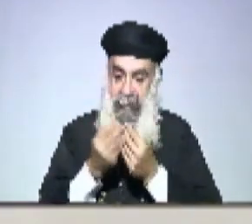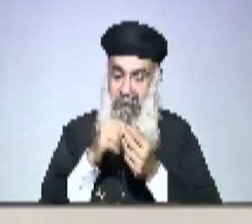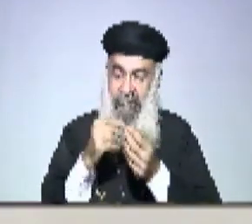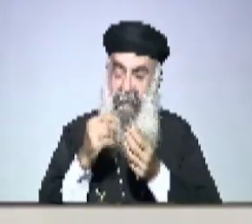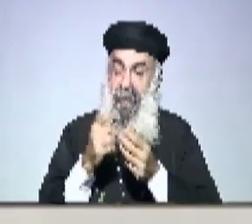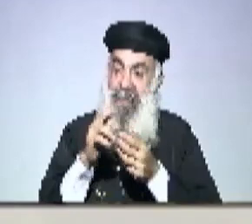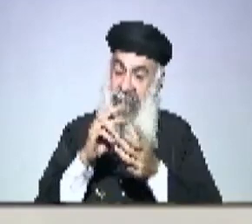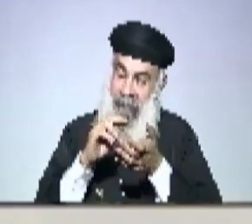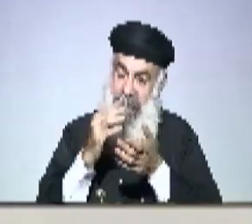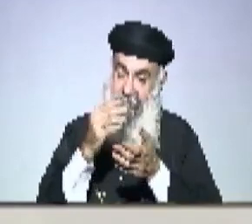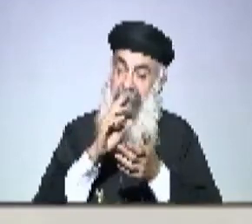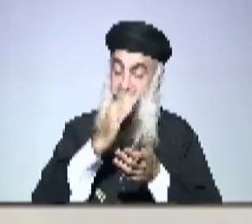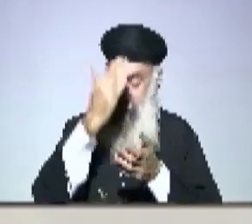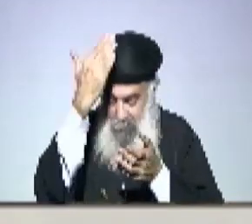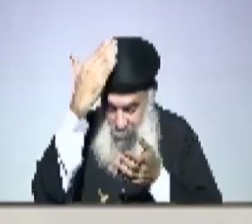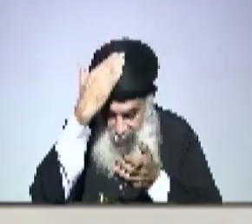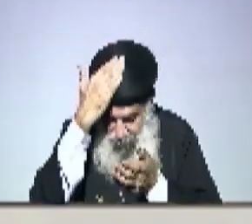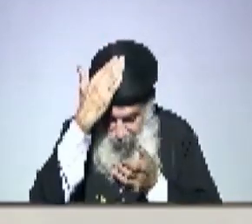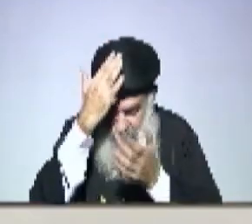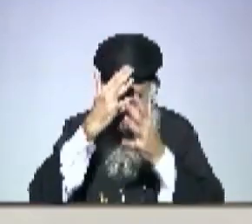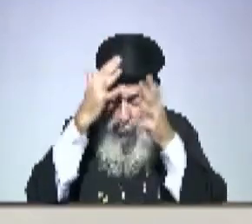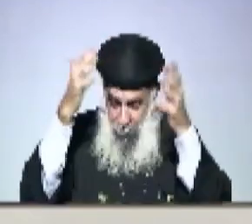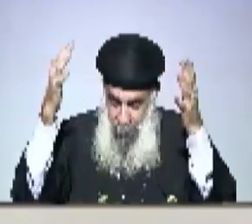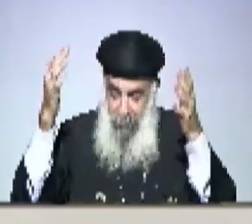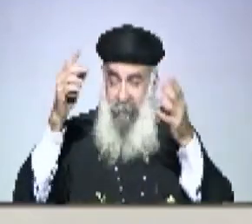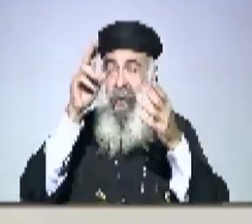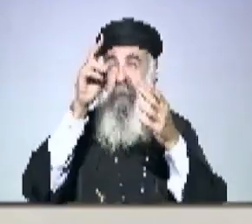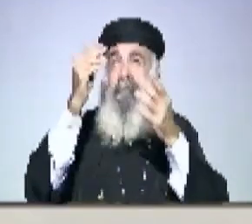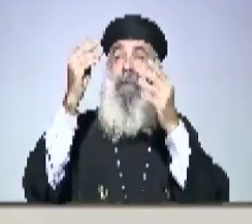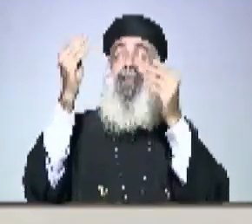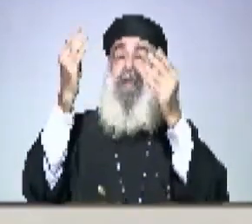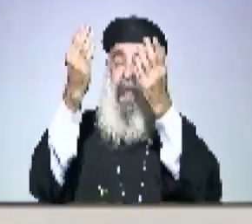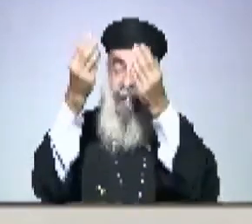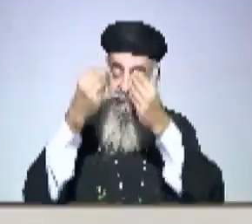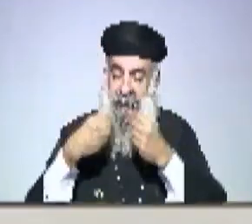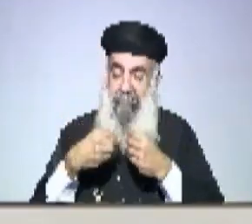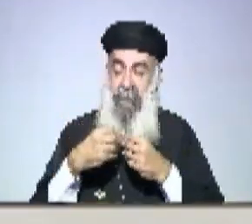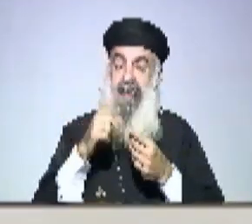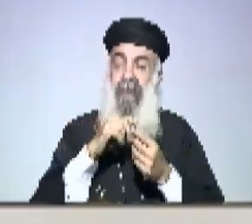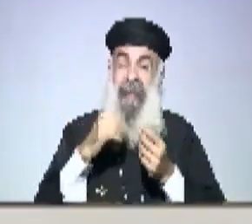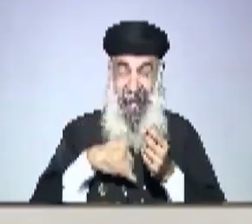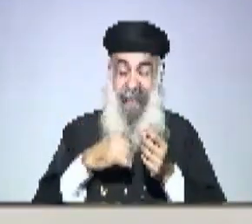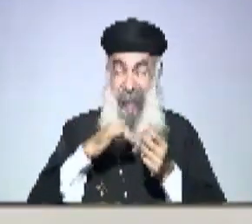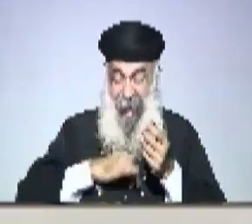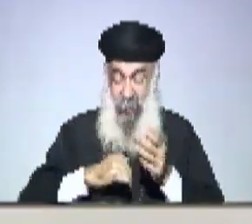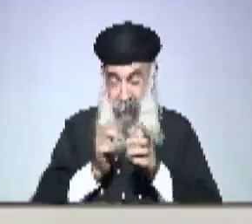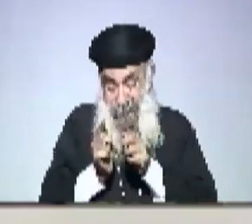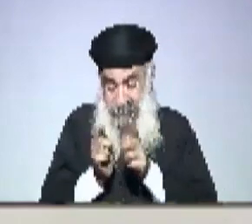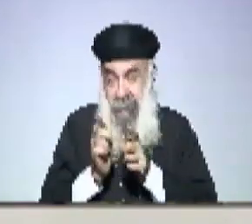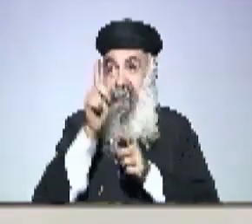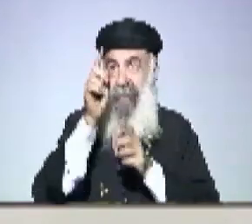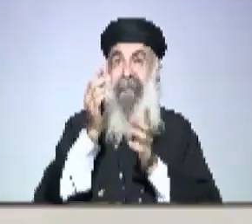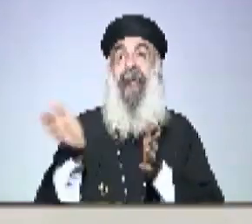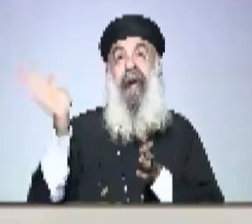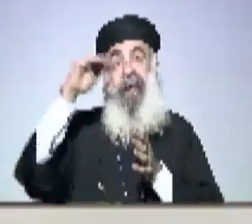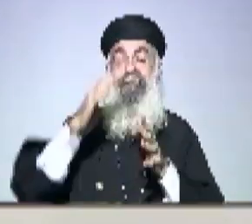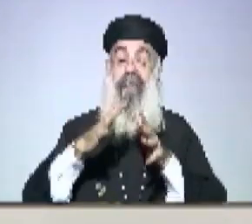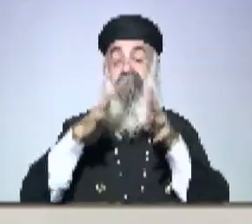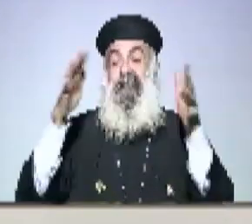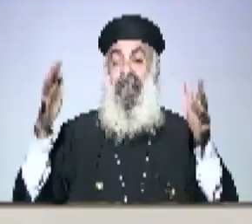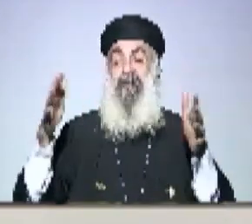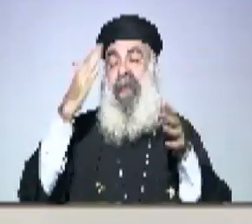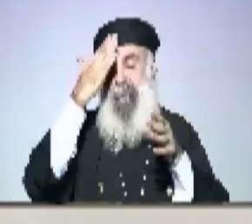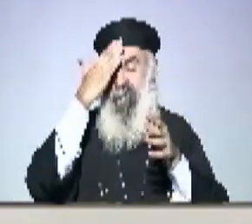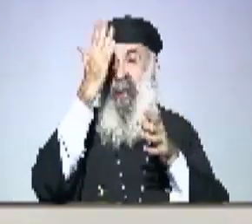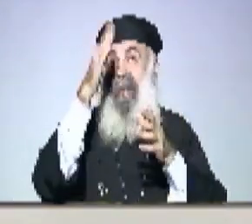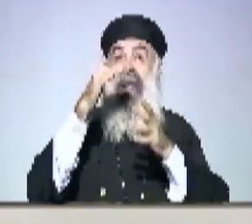الصلاح هو الخير حسب خيرك يا مش حسب احتياجنا او حسب استحقاقنا حسب صلاحك